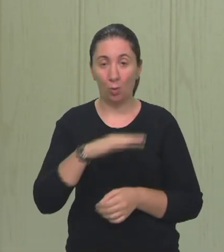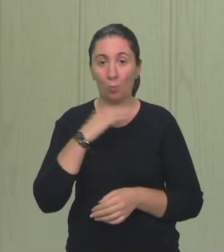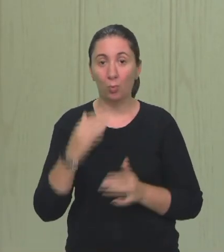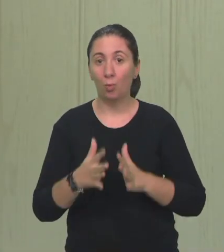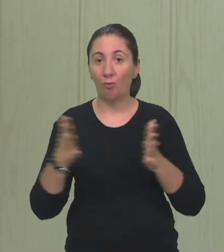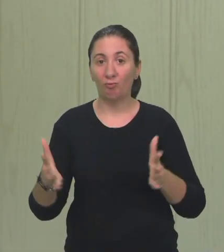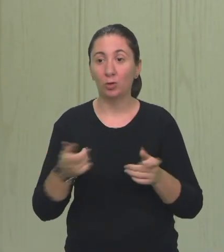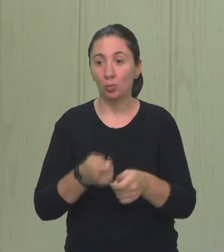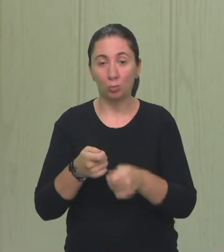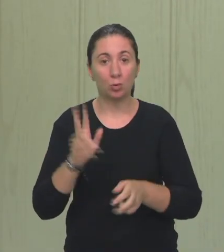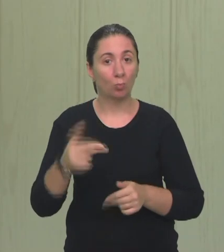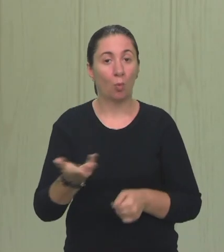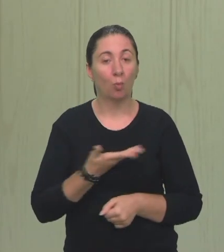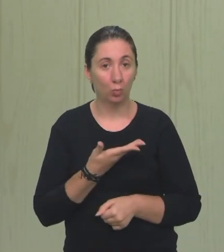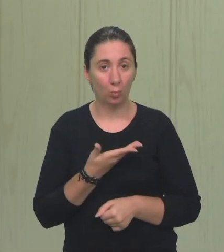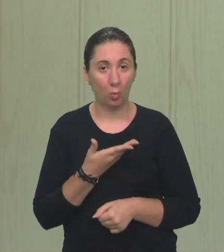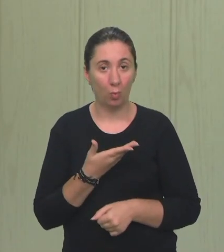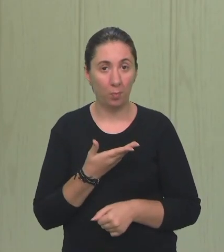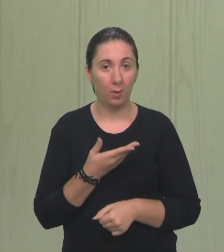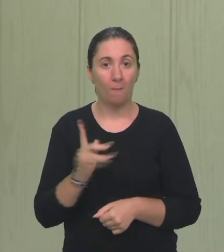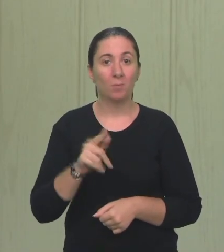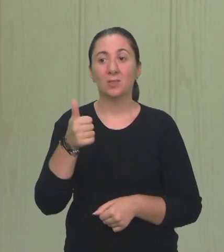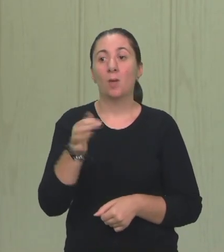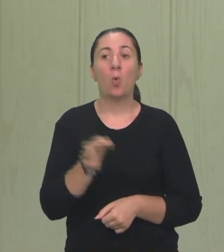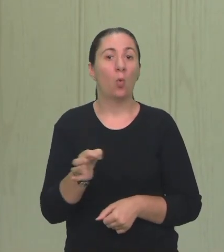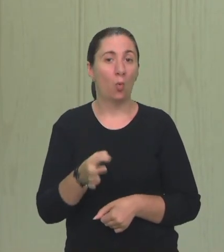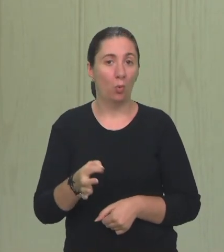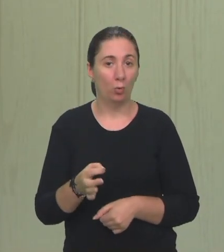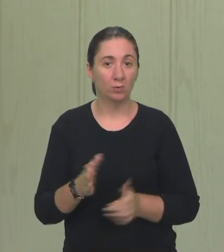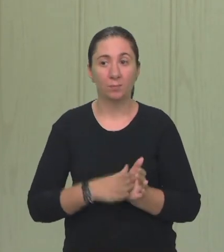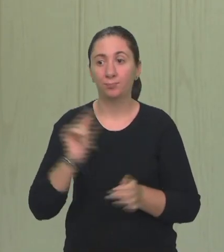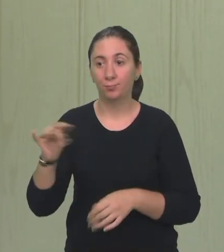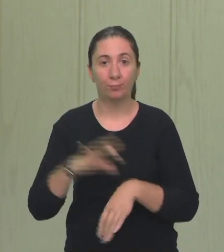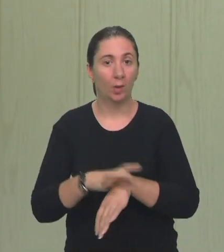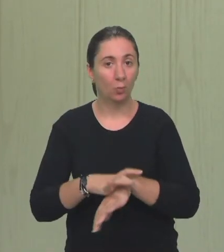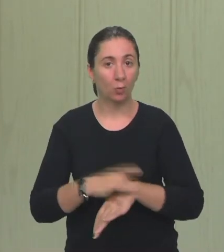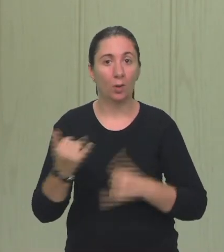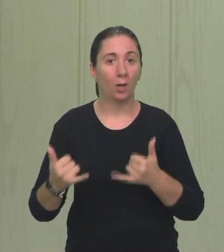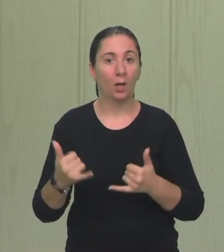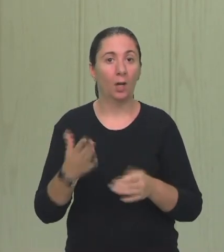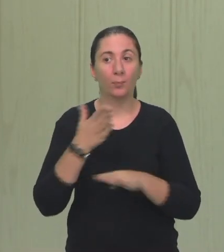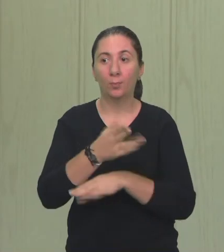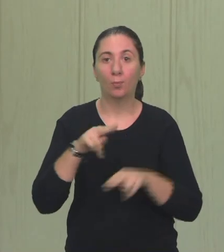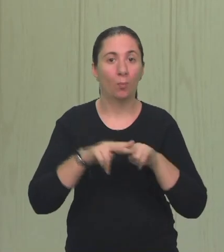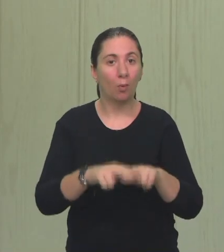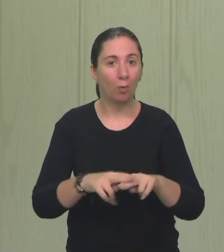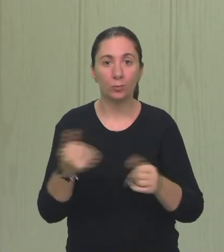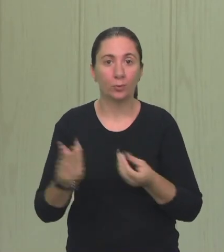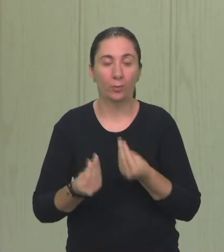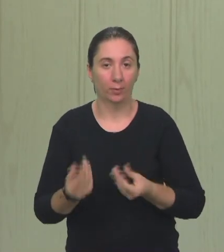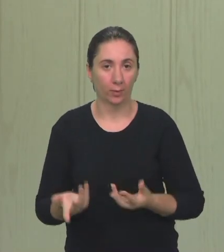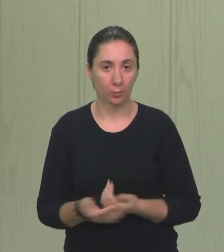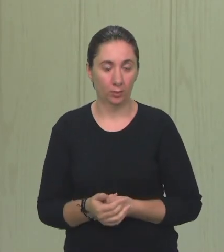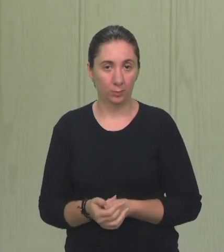veći spektar usluga mogu dobiti, a ne samo nam reći ono osnovne, odlazak liječniku ili u posjetu bolnicu, to jest i tako.